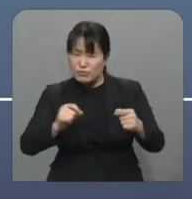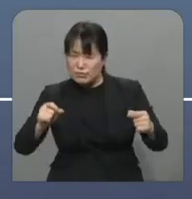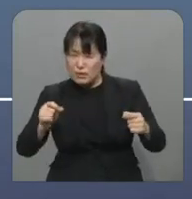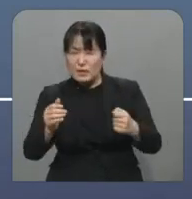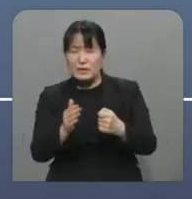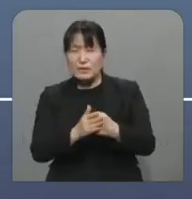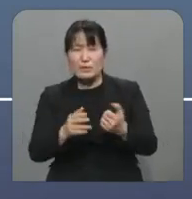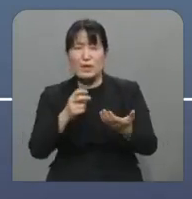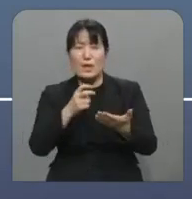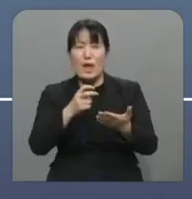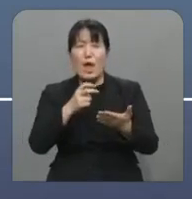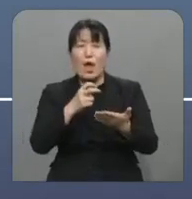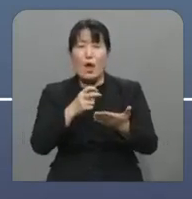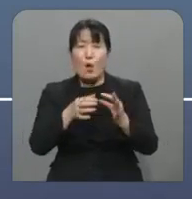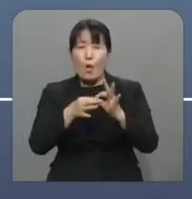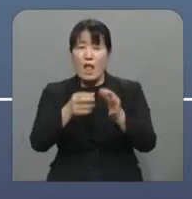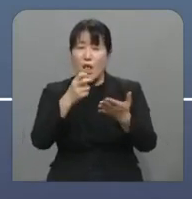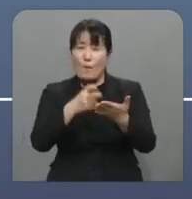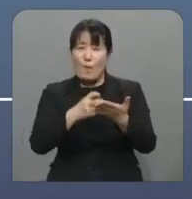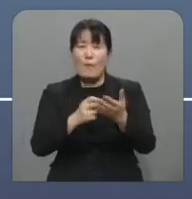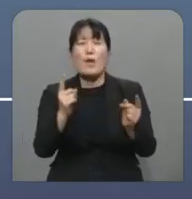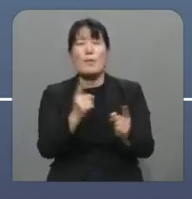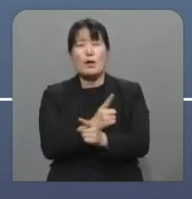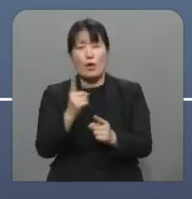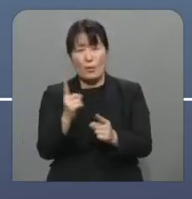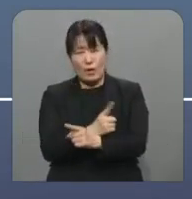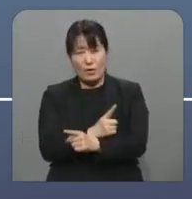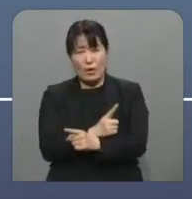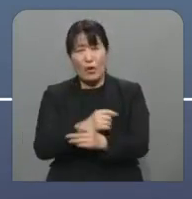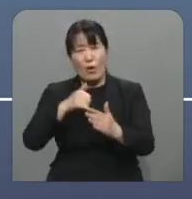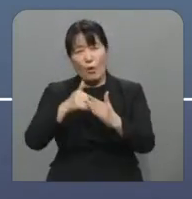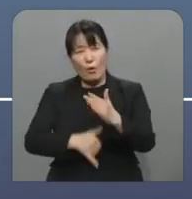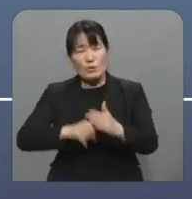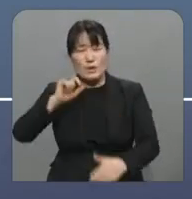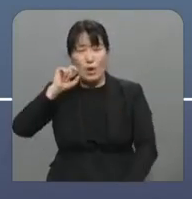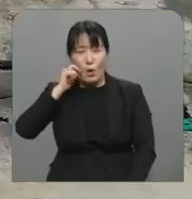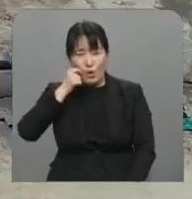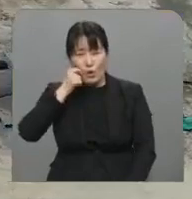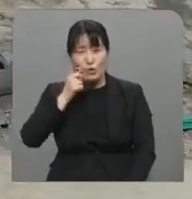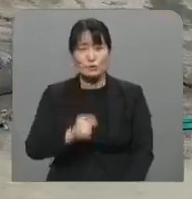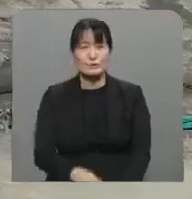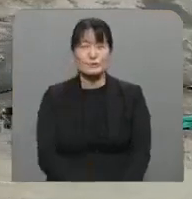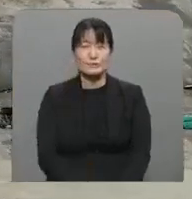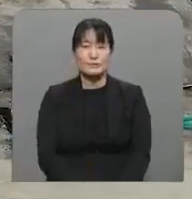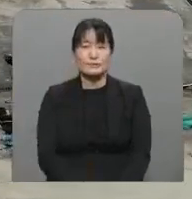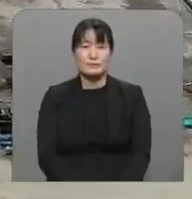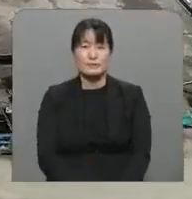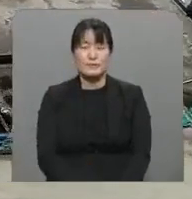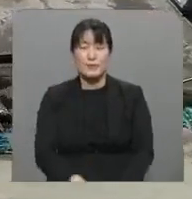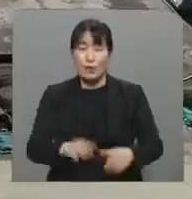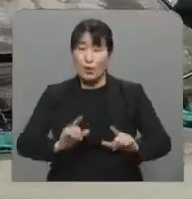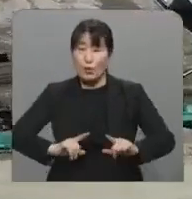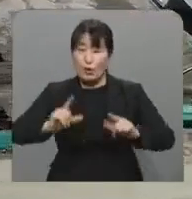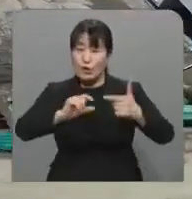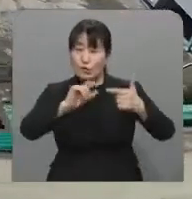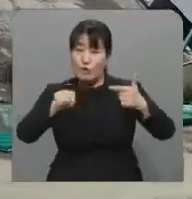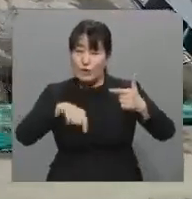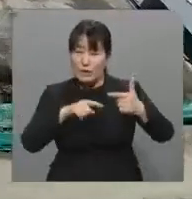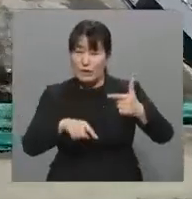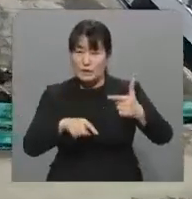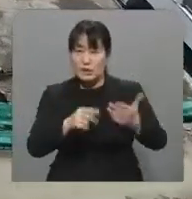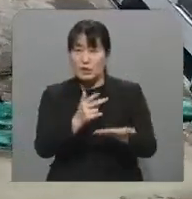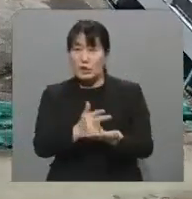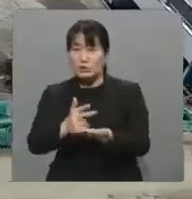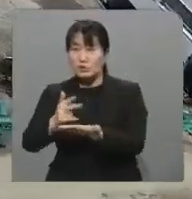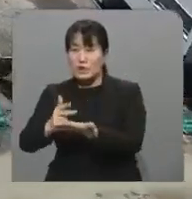건축 등 관련법이 개정돼 공사의 어려움이 있다 고 덧붙였습니다 하지만 올 상반기의 900 명 규모의